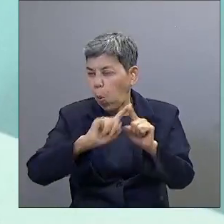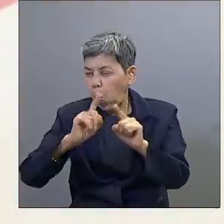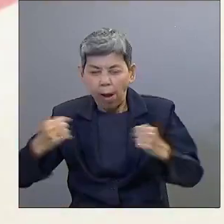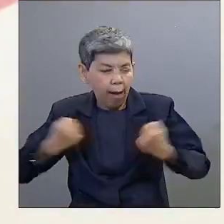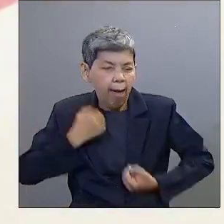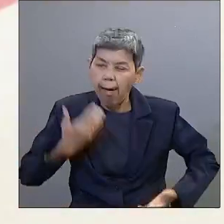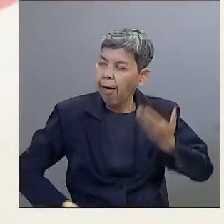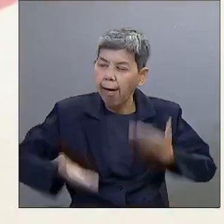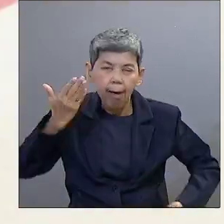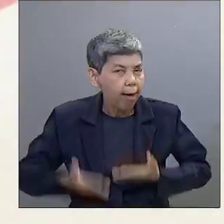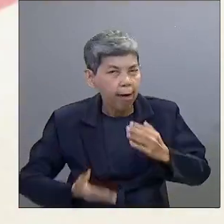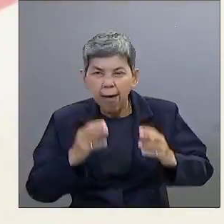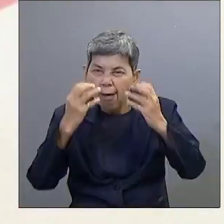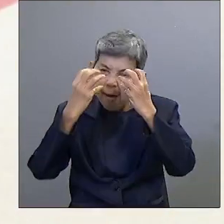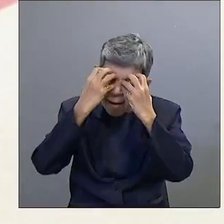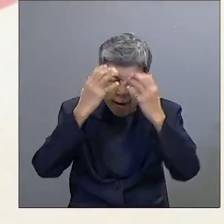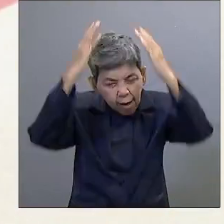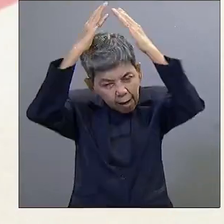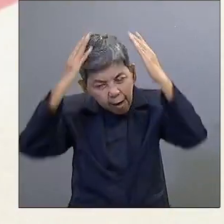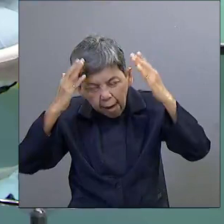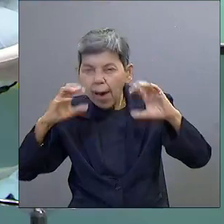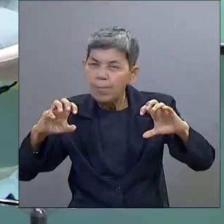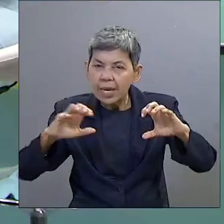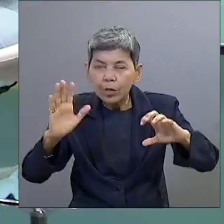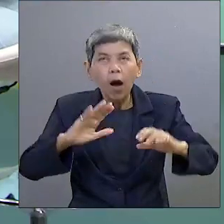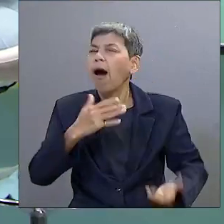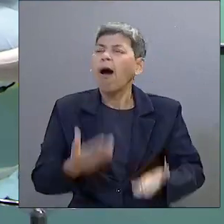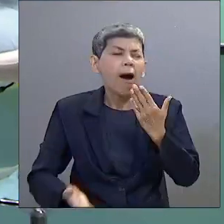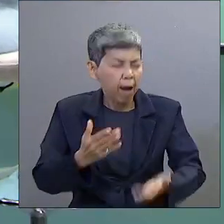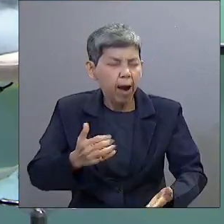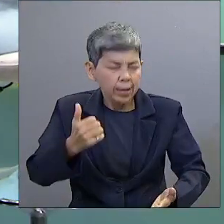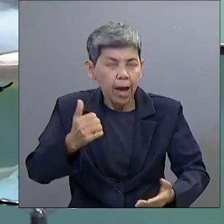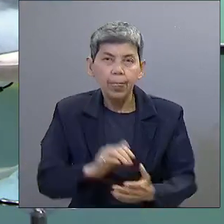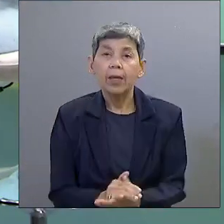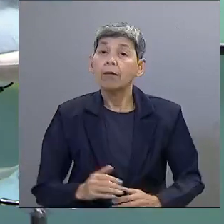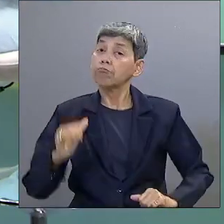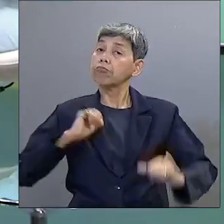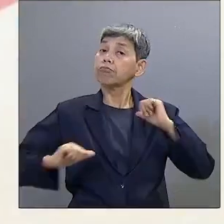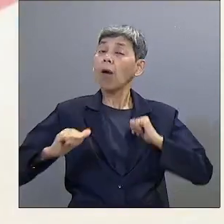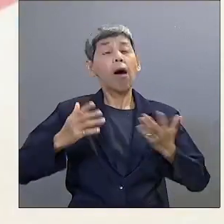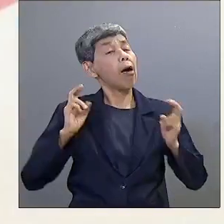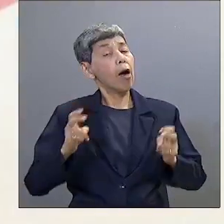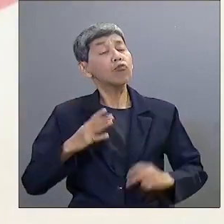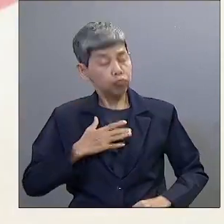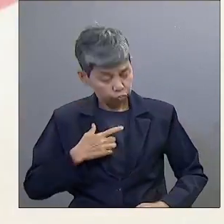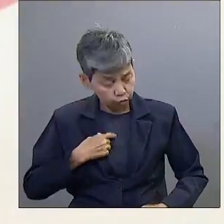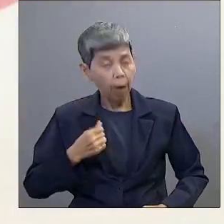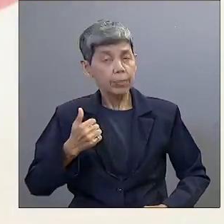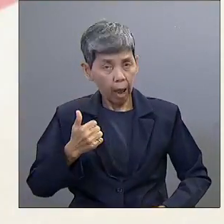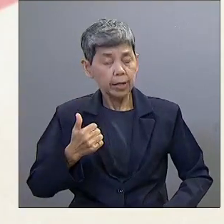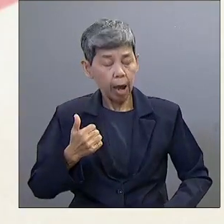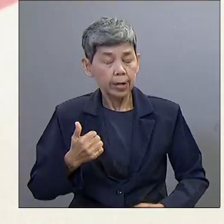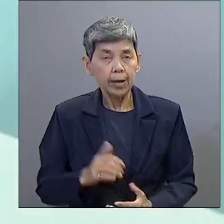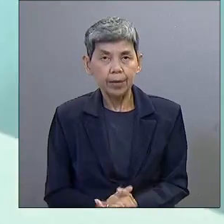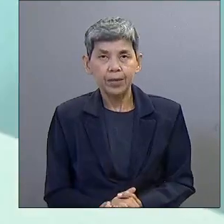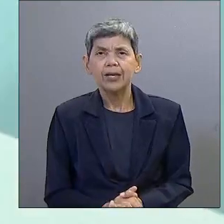ต่งอะไรก็แต่ง ถูกต้อง ไม่จำเป็นจะต้องแต่งเป็นแบบเป็นผีปีศาจอย่างเดียวใช่ไหม ใช่ แต่เป็นตัวละครตัวการ์ตูนที่เราชอบเนี่ยก็ได้ ใช่ค่ะ